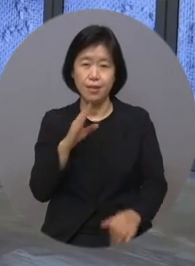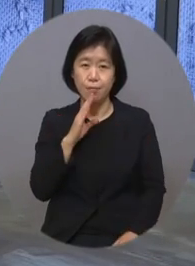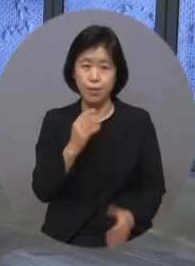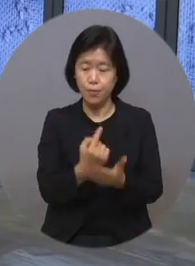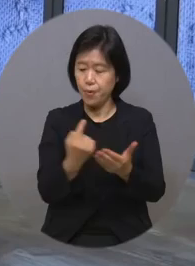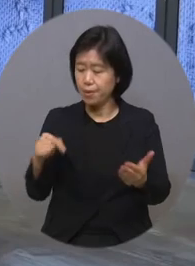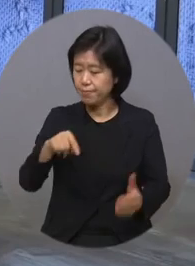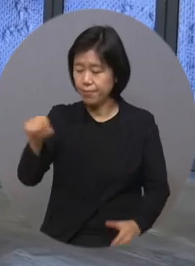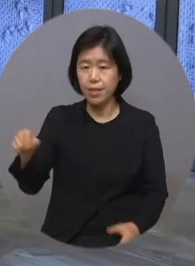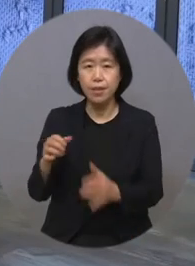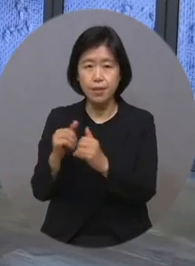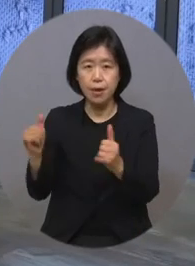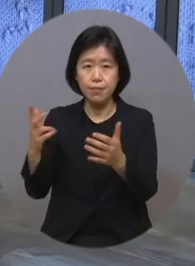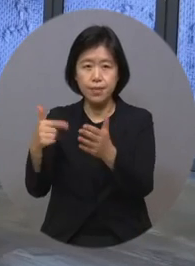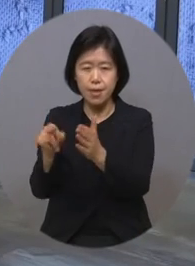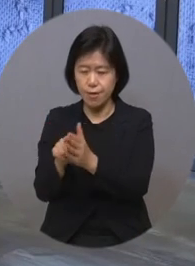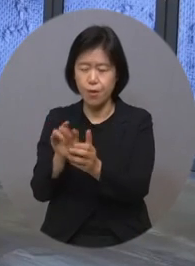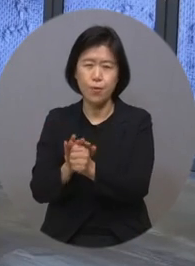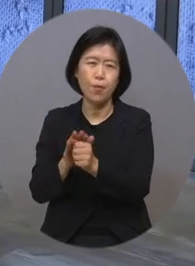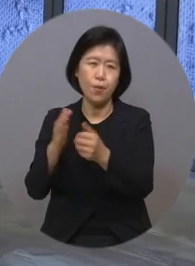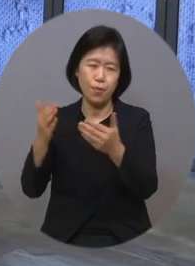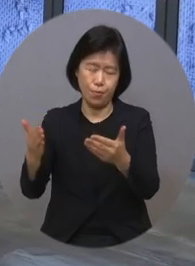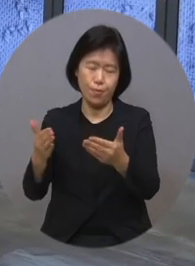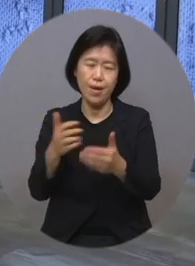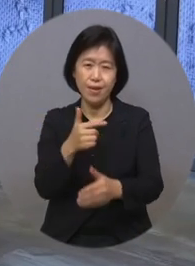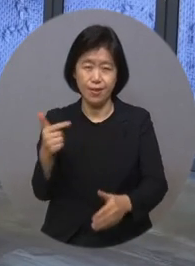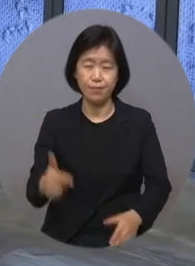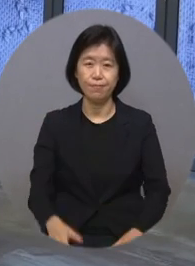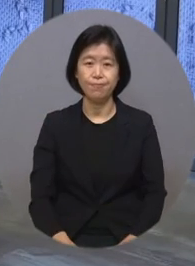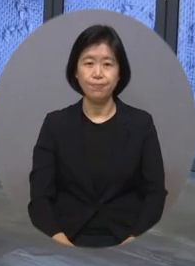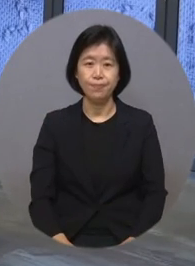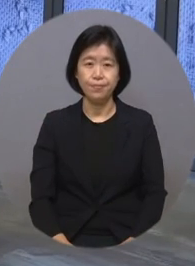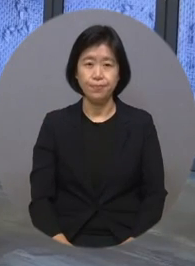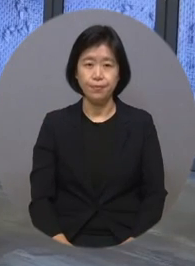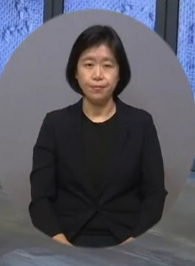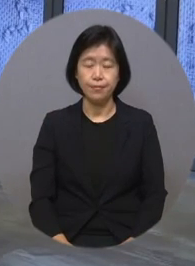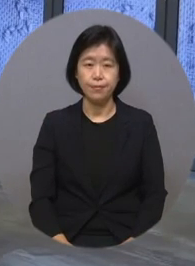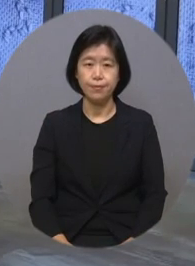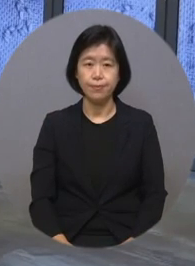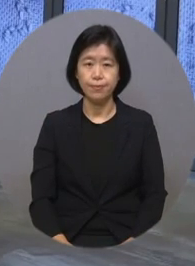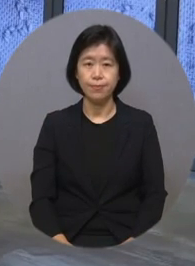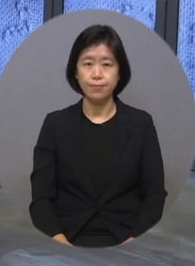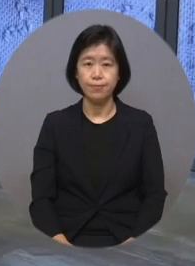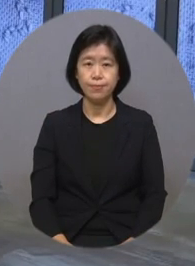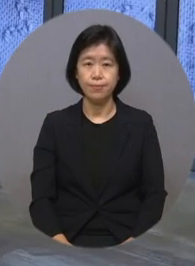시민이 체감하는 복지를 실천하고 있습니다. 복지TV 경기방송 정선입니다.